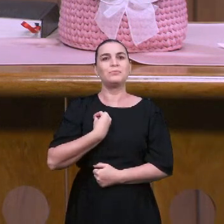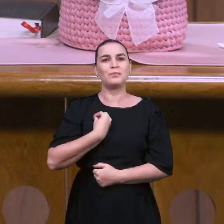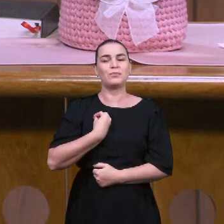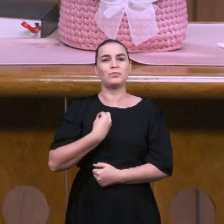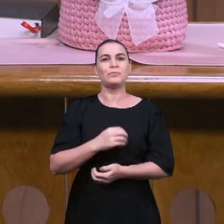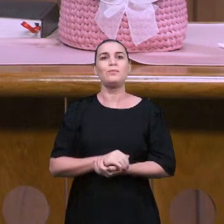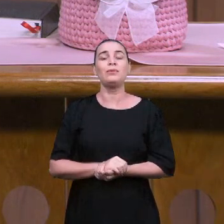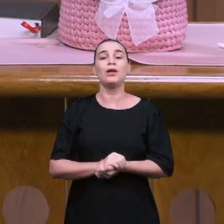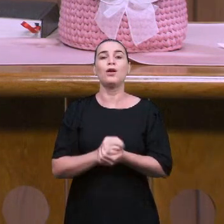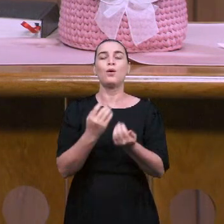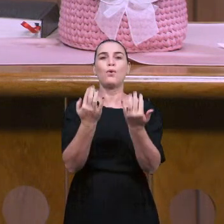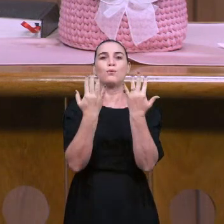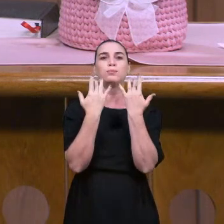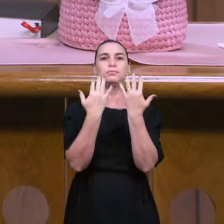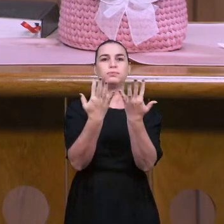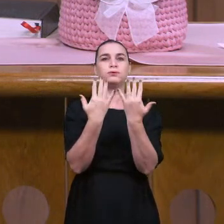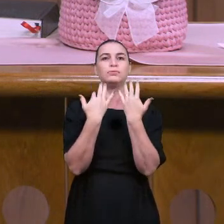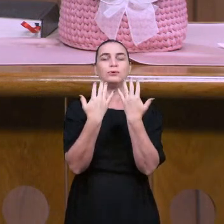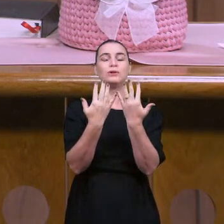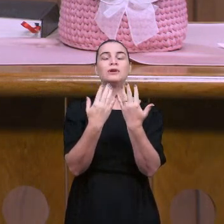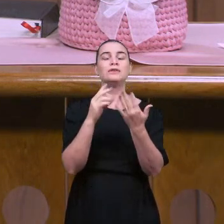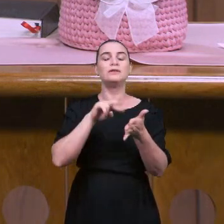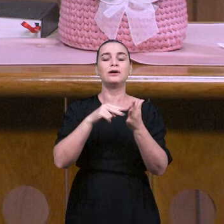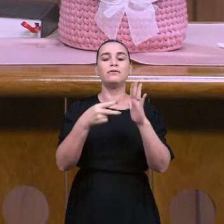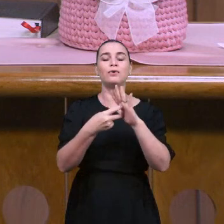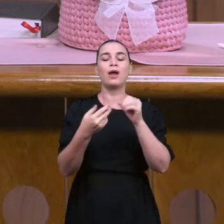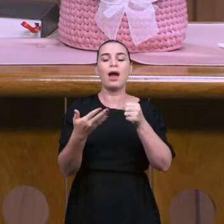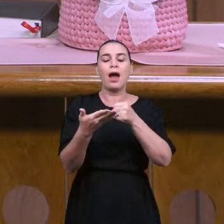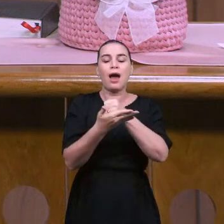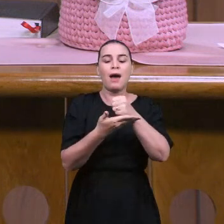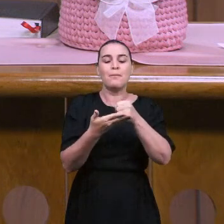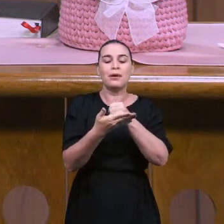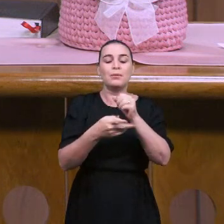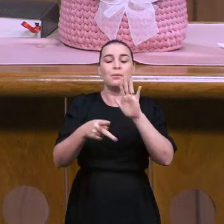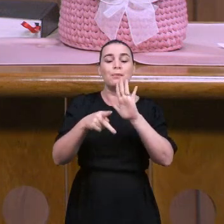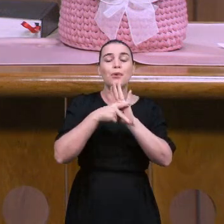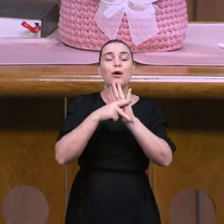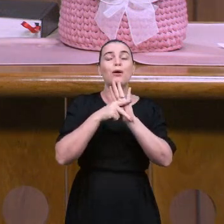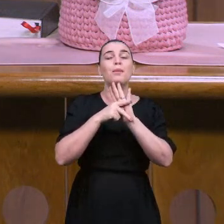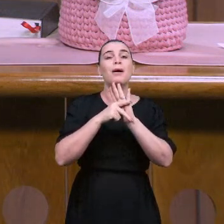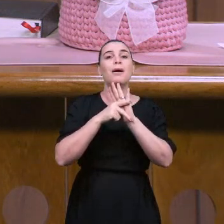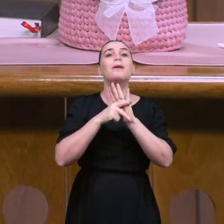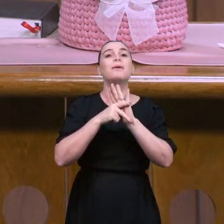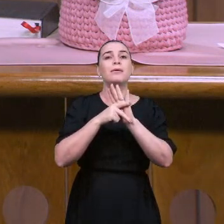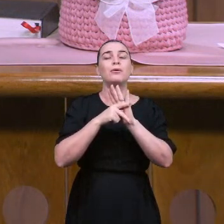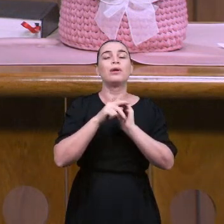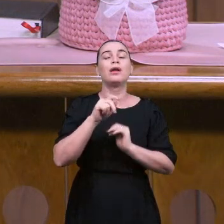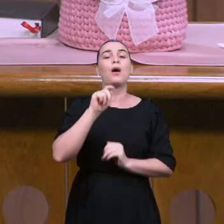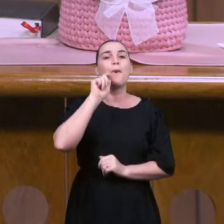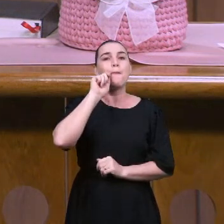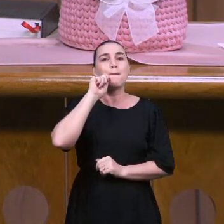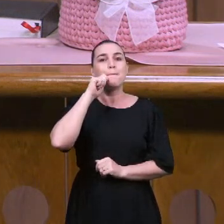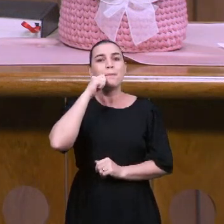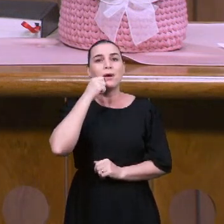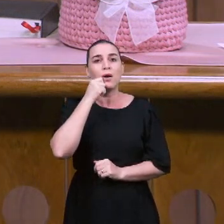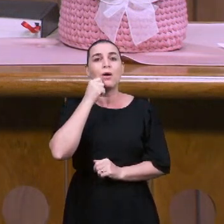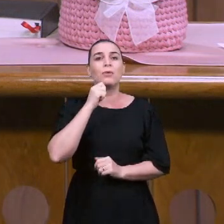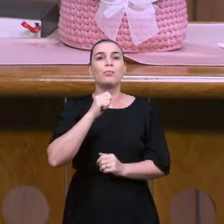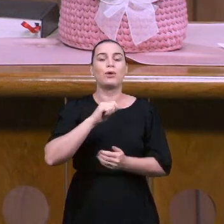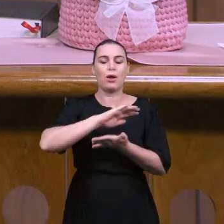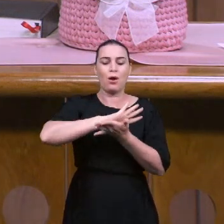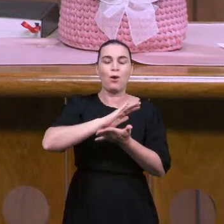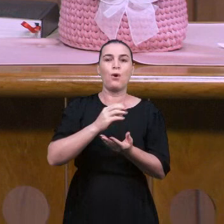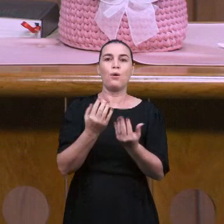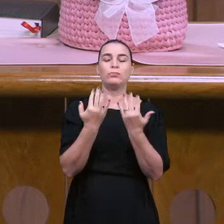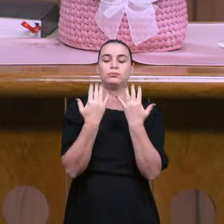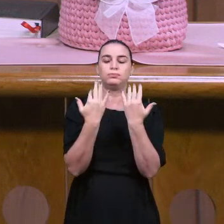ce qui est la base du pain de la vie. Le blé qui